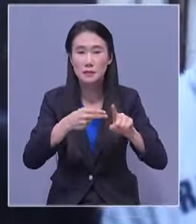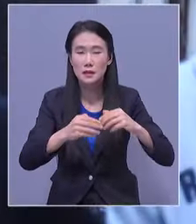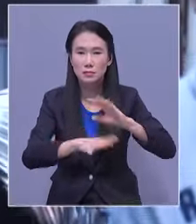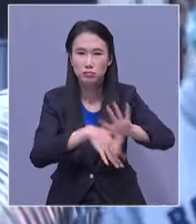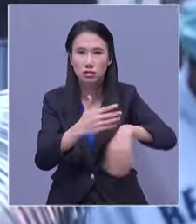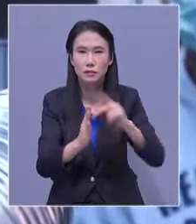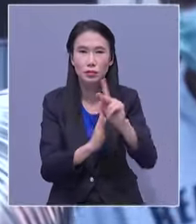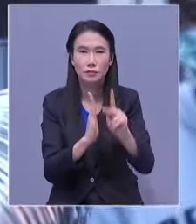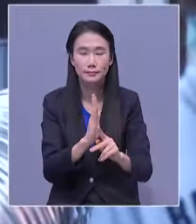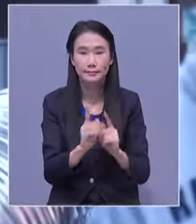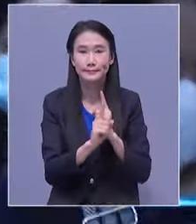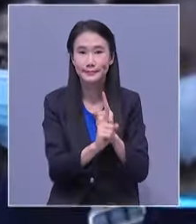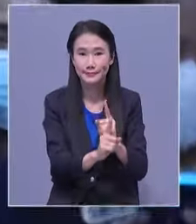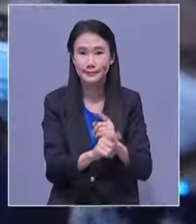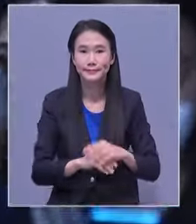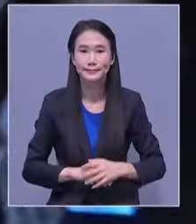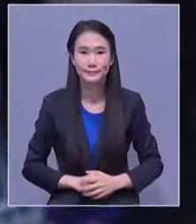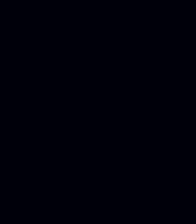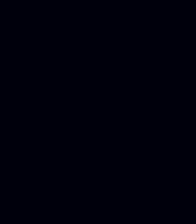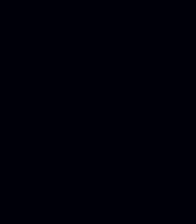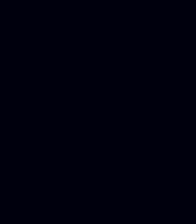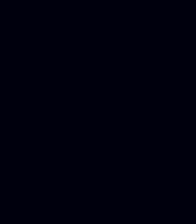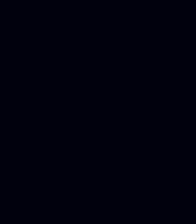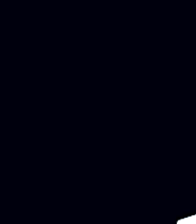ข้อกุดหมายที่กำหนดไว้ค่ะครับ